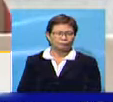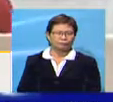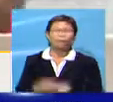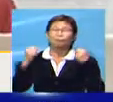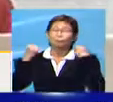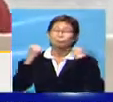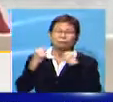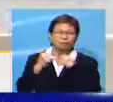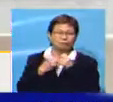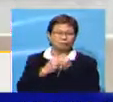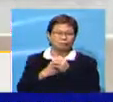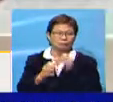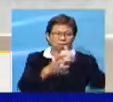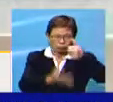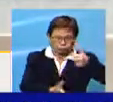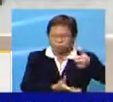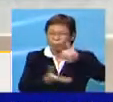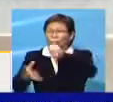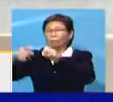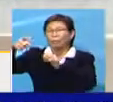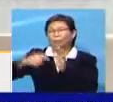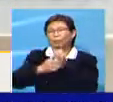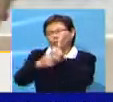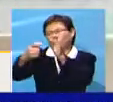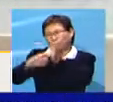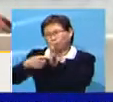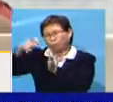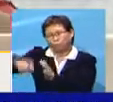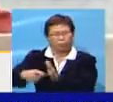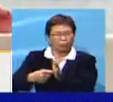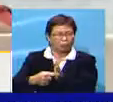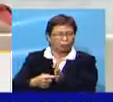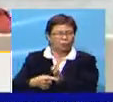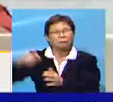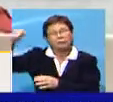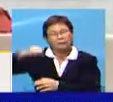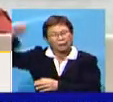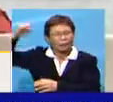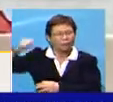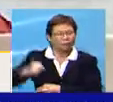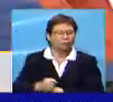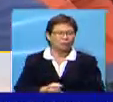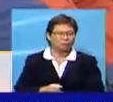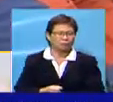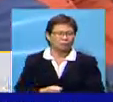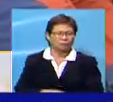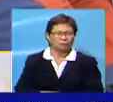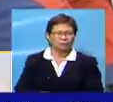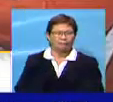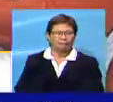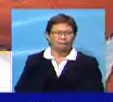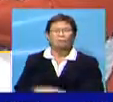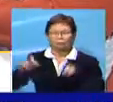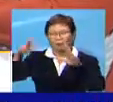peruntukan-peruntukan mengikut keperluan yang guna Sabah dan kemampuan keuangan yang guna Sabah